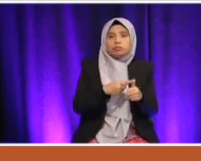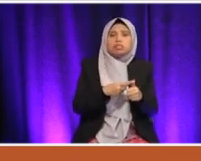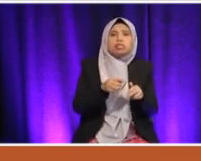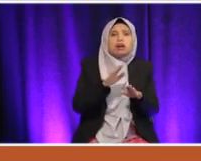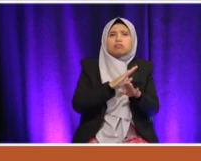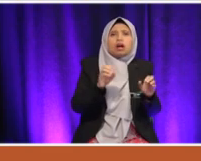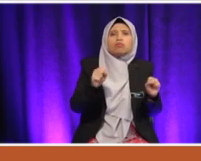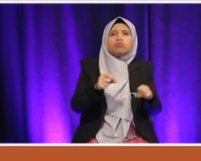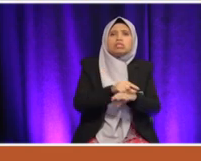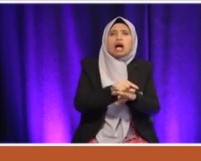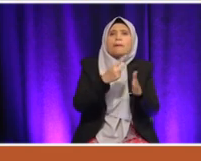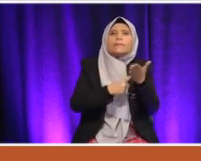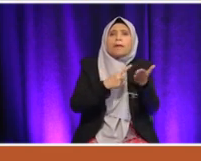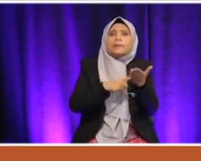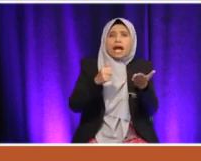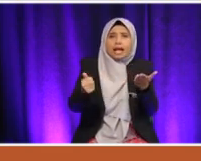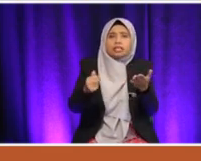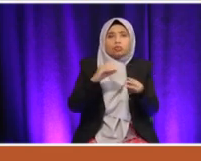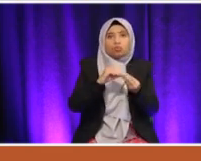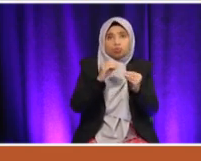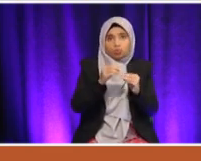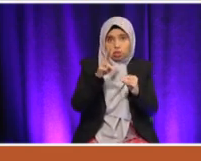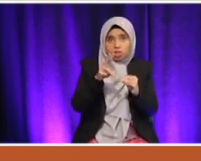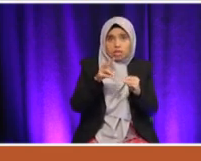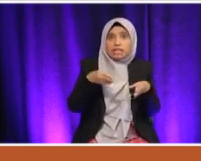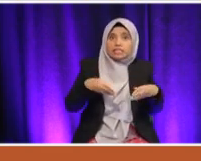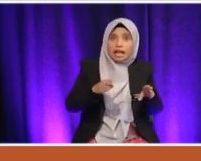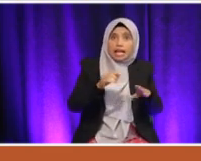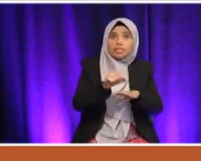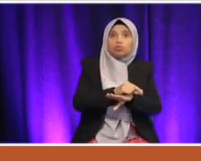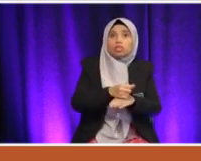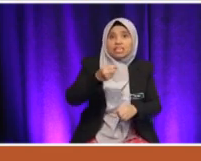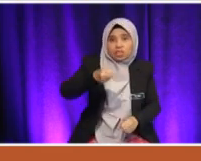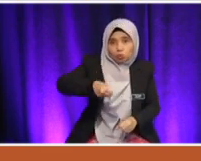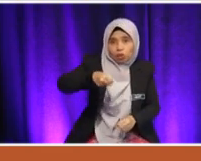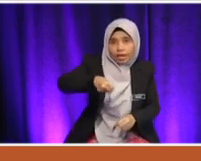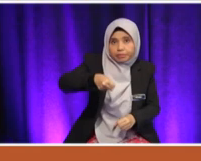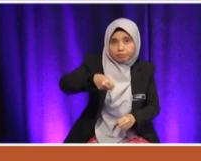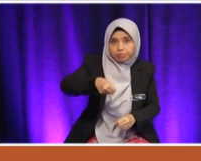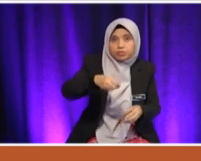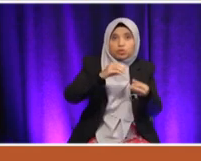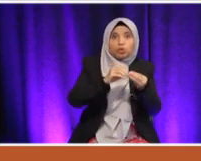mobility warga emas yang kedua dia berjalan menggunakan tongkat kita